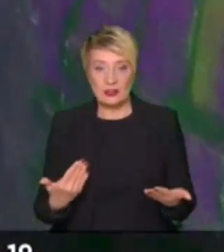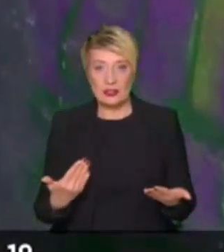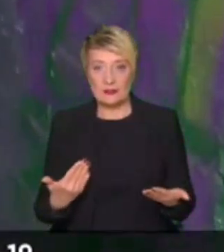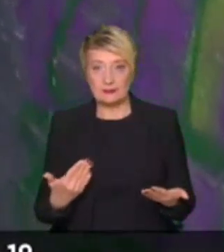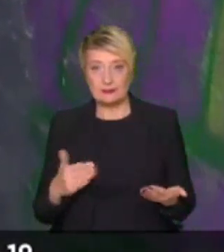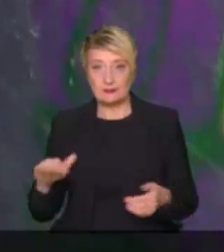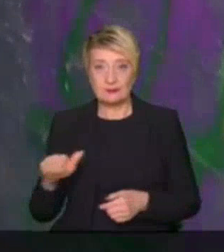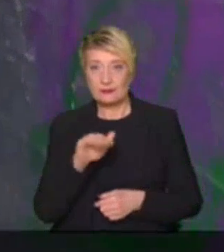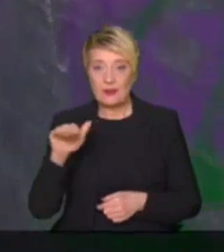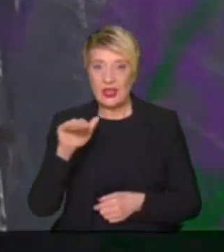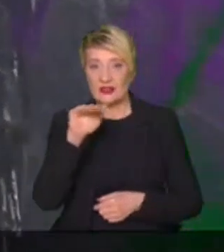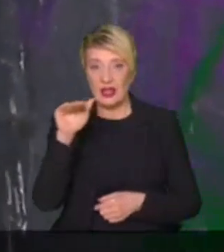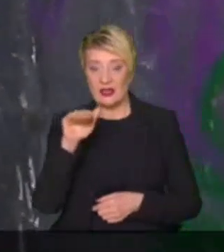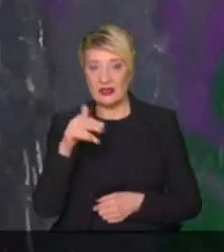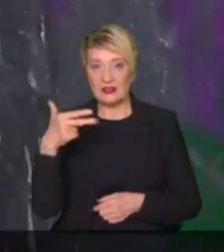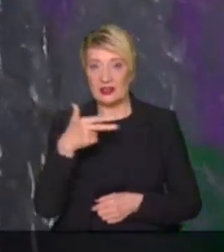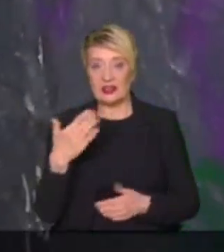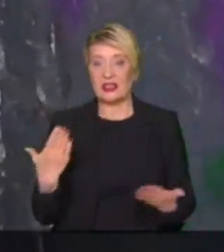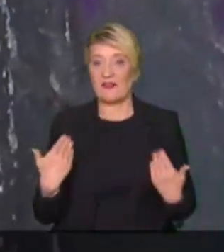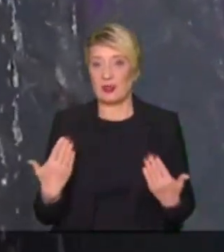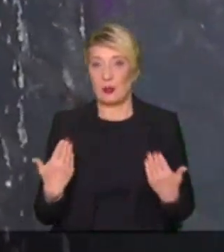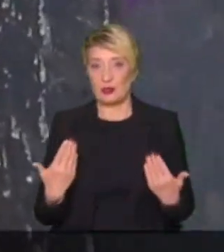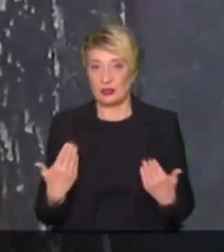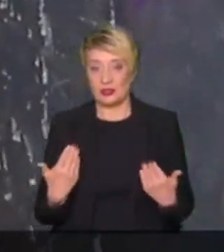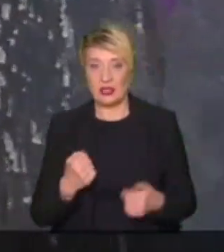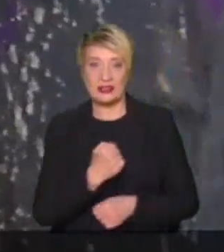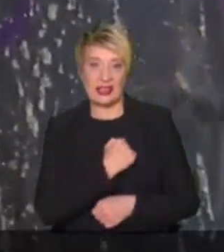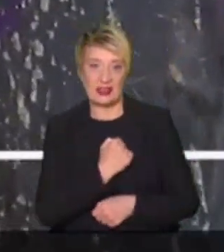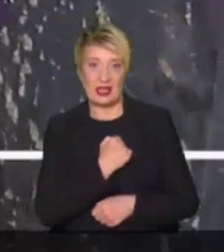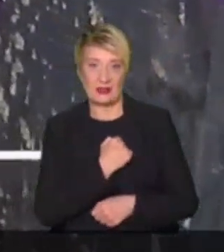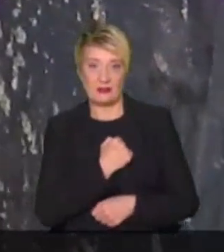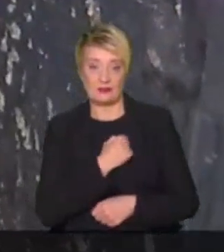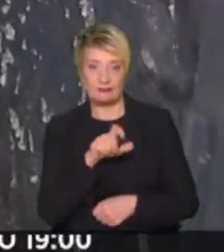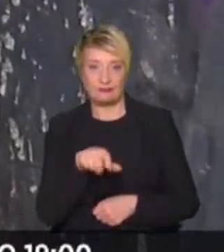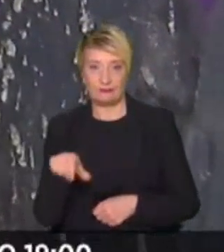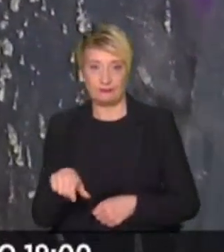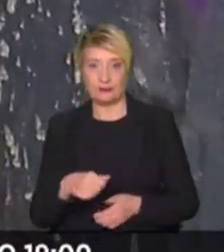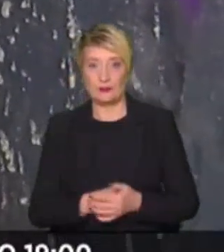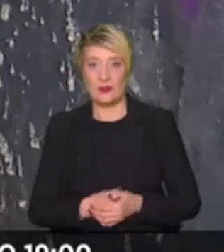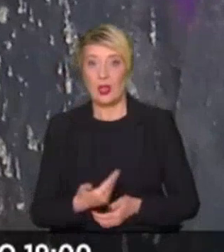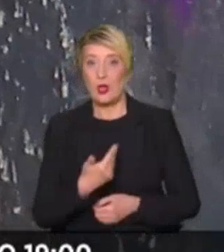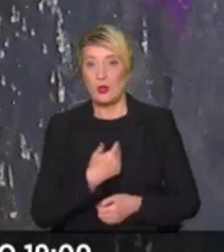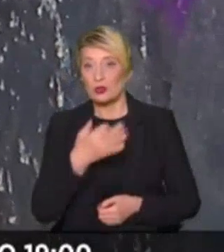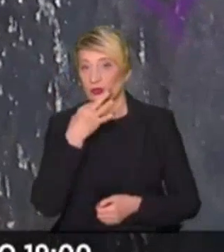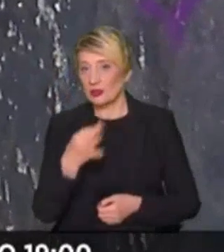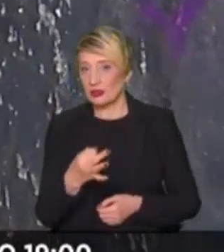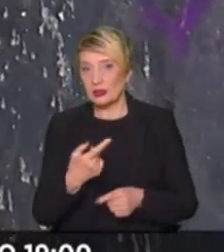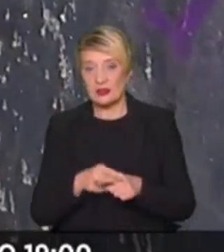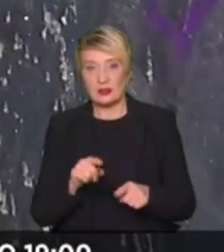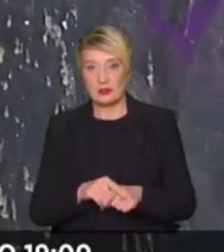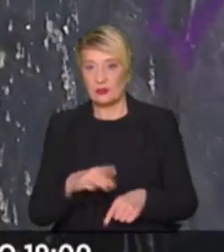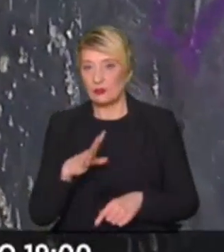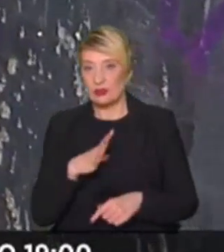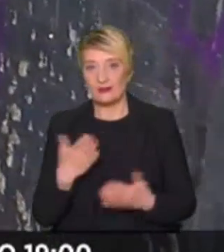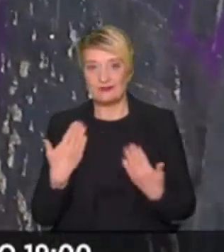три ряди для відпочинку солдатів. Але я хочу сказати, тут не дуже було відпочивалось,